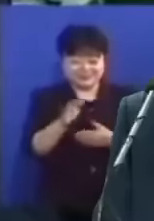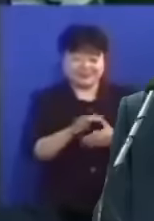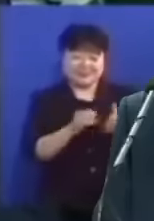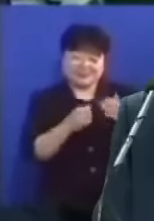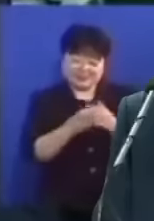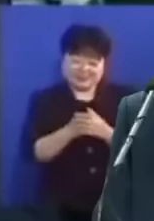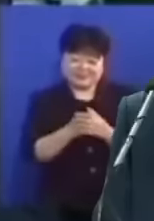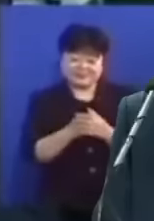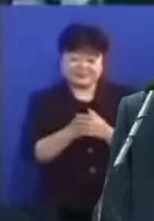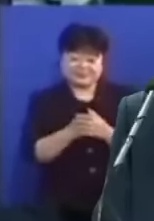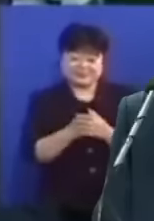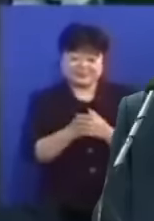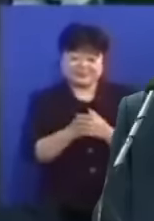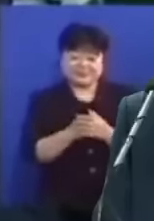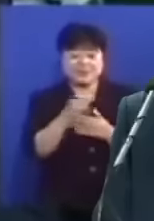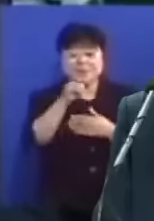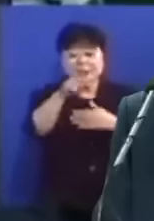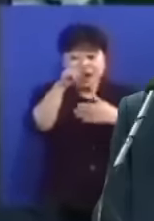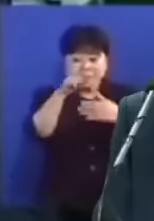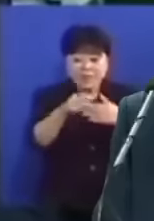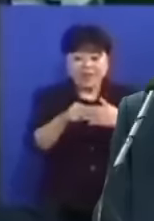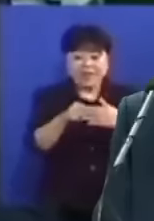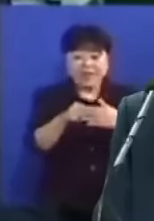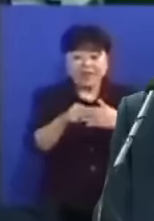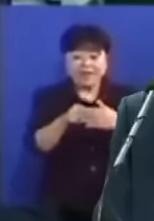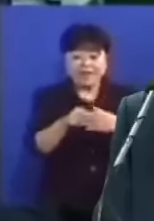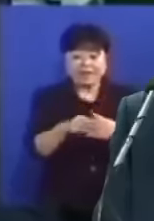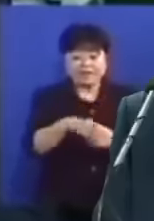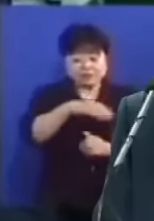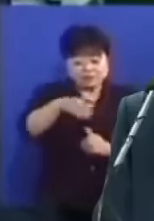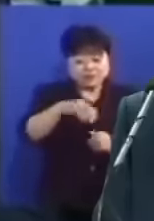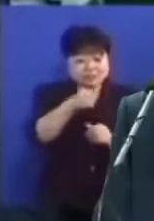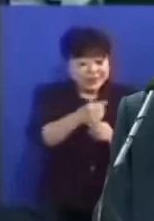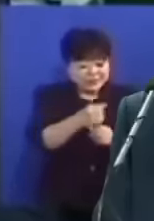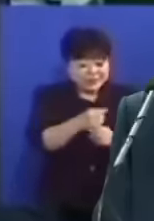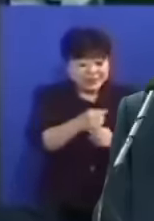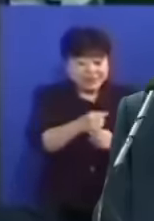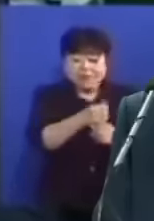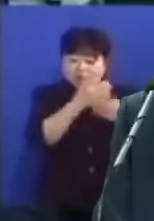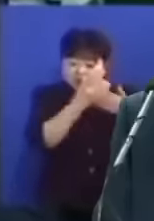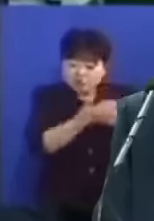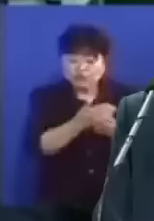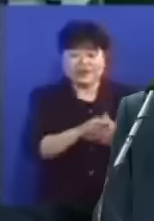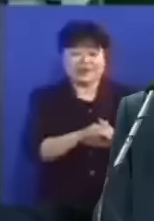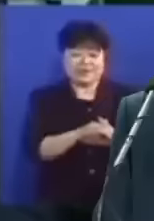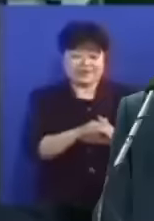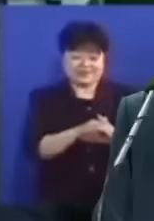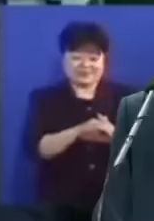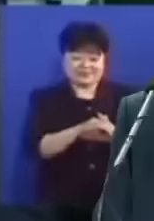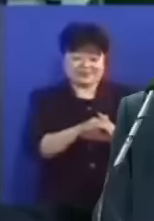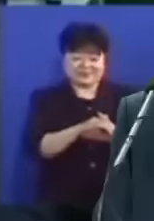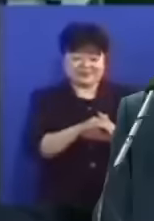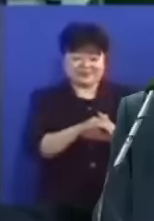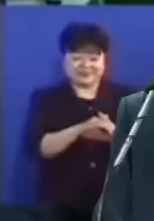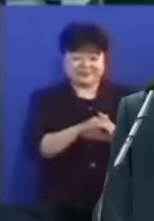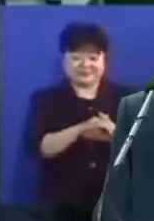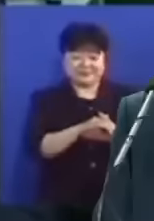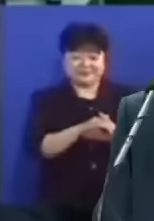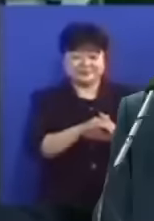그러므로 우리 마음속에 어떠한 분위기를 만드는가 굉장히 중요한 것입니다.